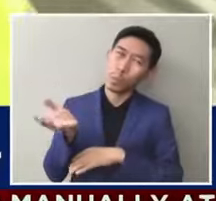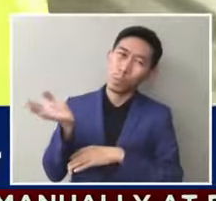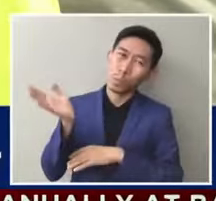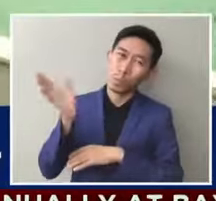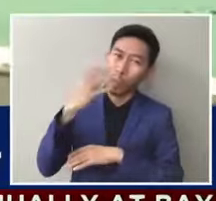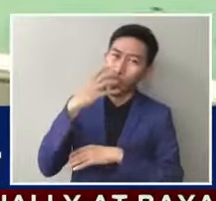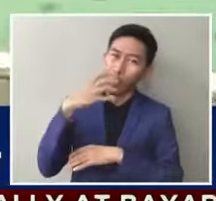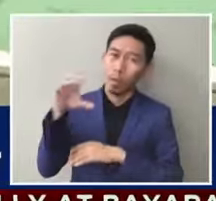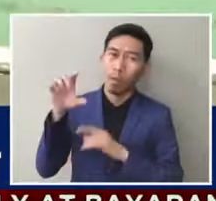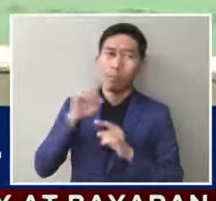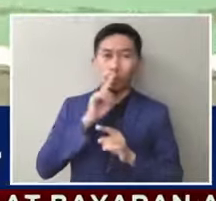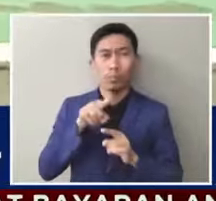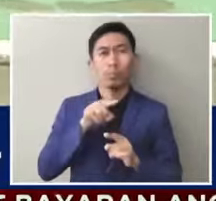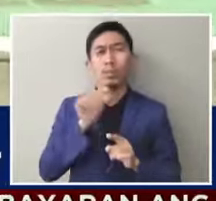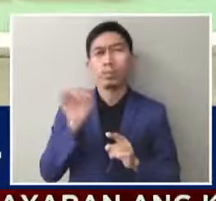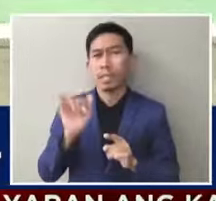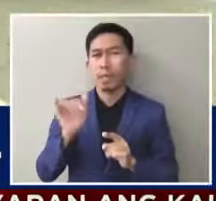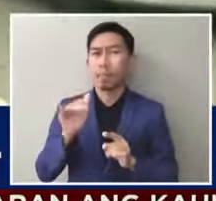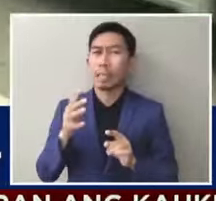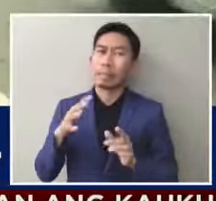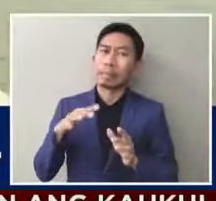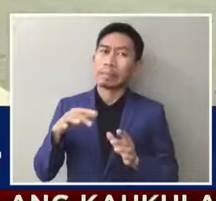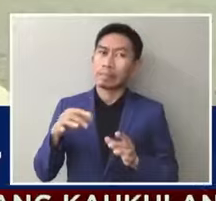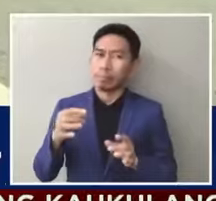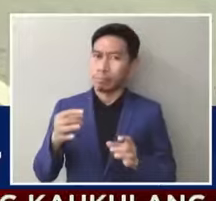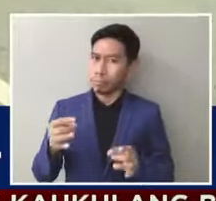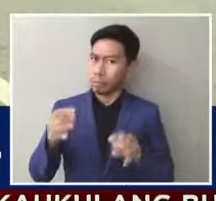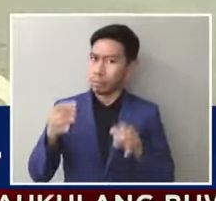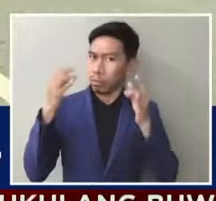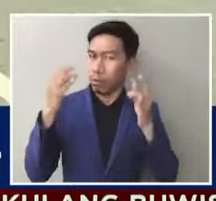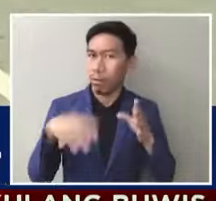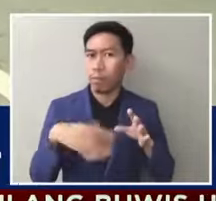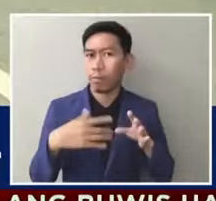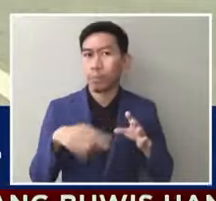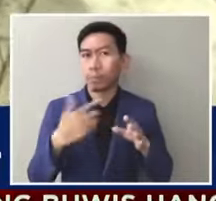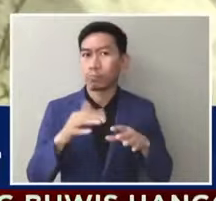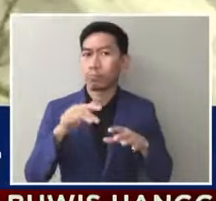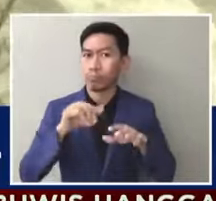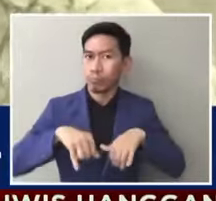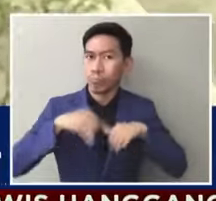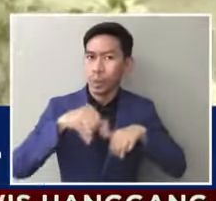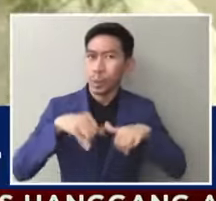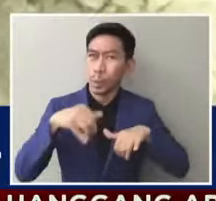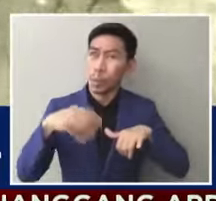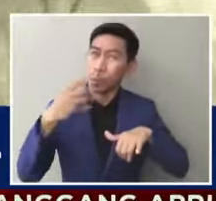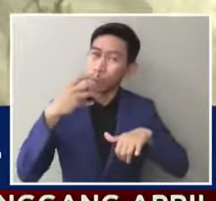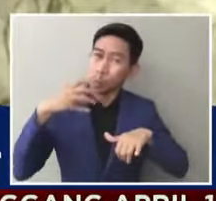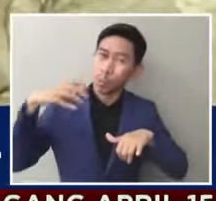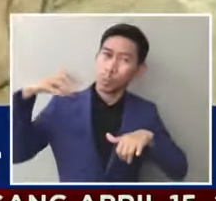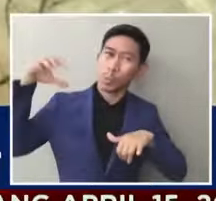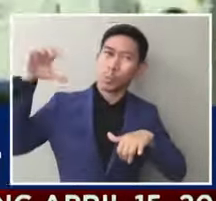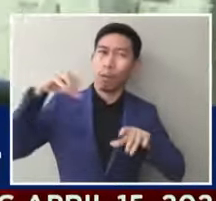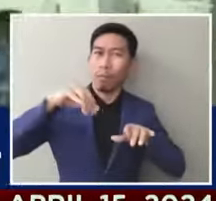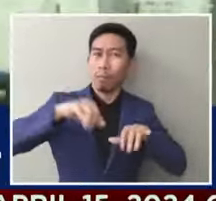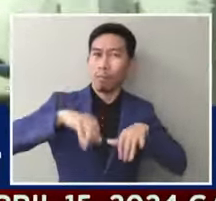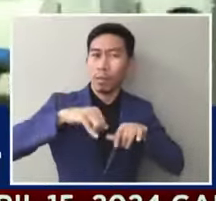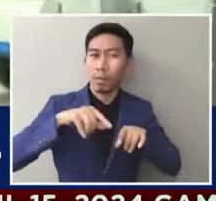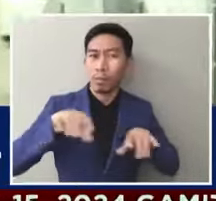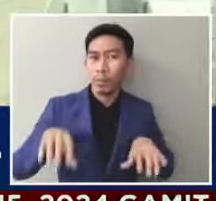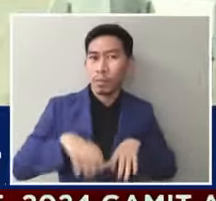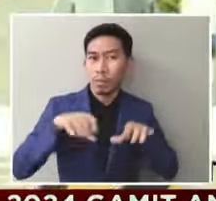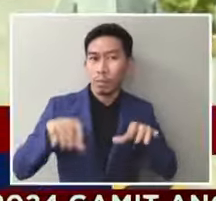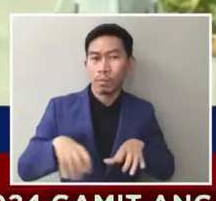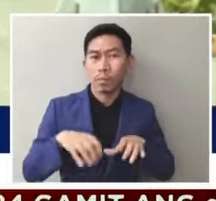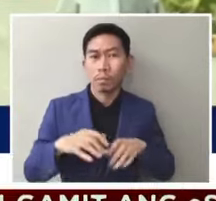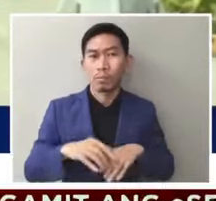vulnerable population na siyang dapat nag-iingat mula sa pagkakabilad sa labis na init. Pero kailangan niya raw kumayod. Pinag-aaral